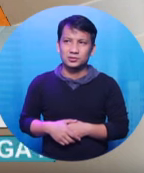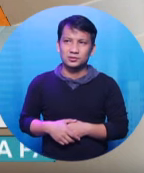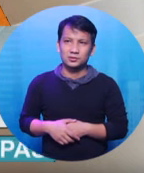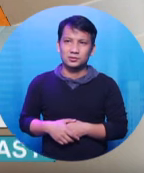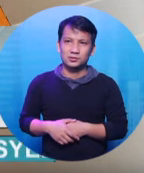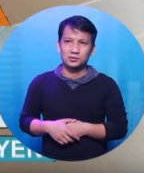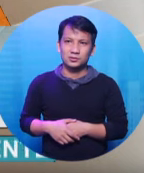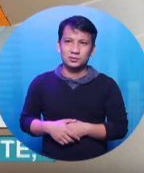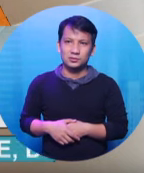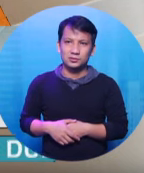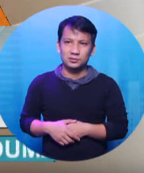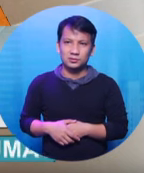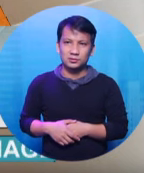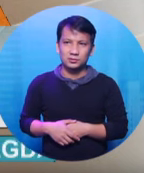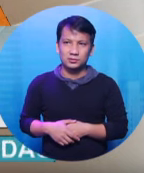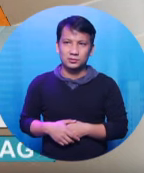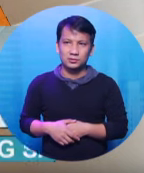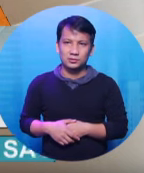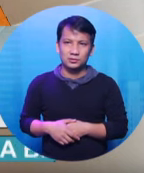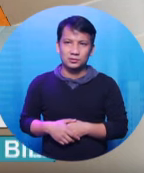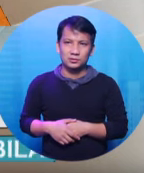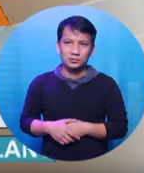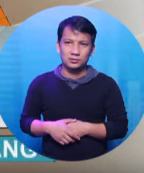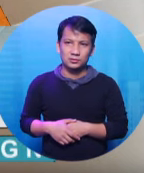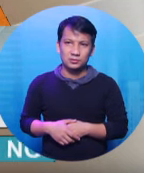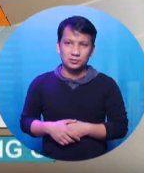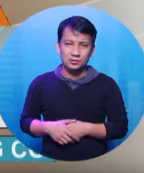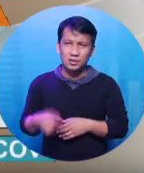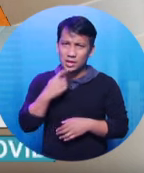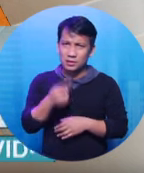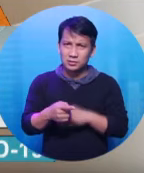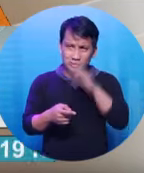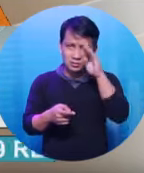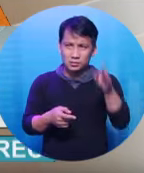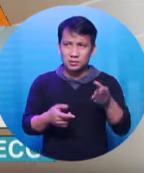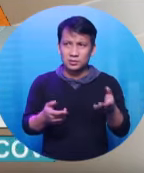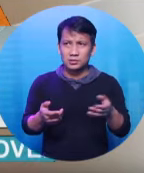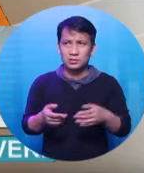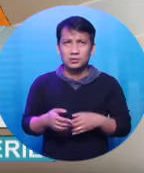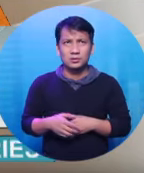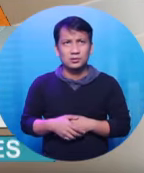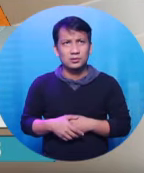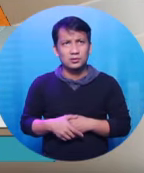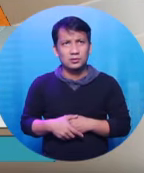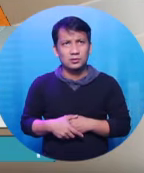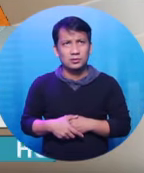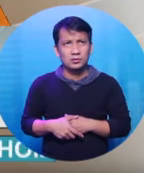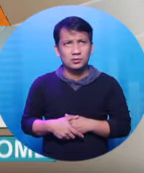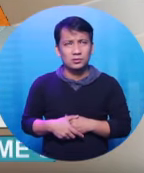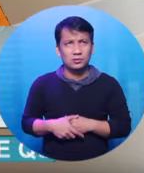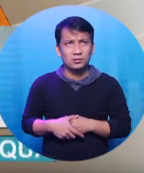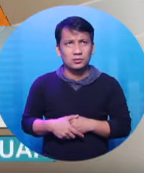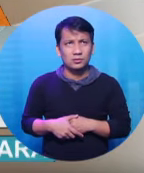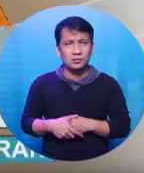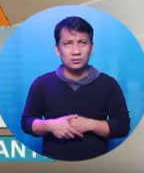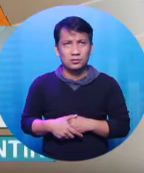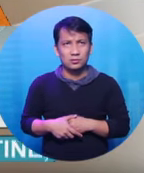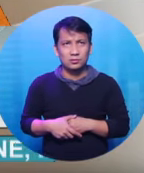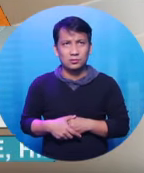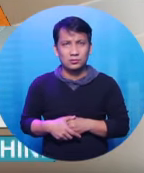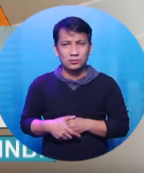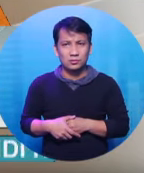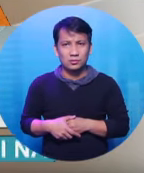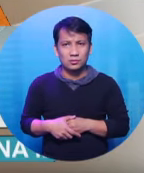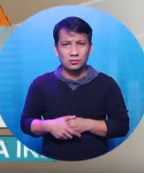the action, not the doer. I hate your thought and I didn't call you bobo. Tawang mo siya, Tinagamit. Ang sasabihin mo ba sa kanya, ang bobo ng